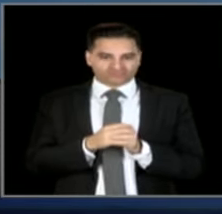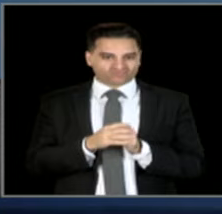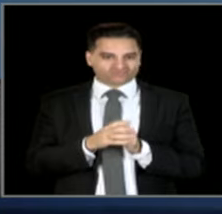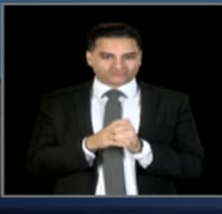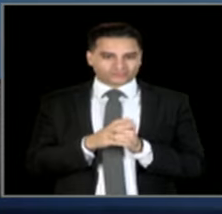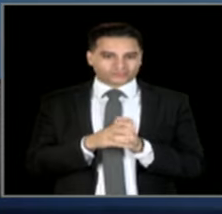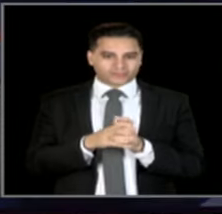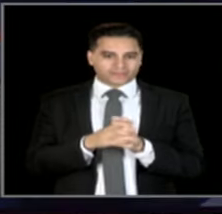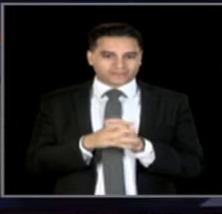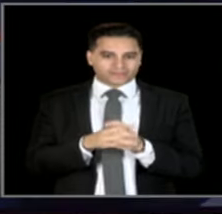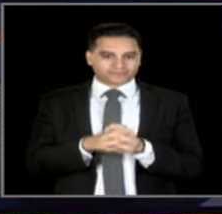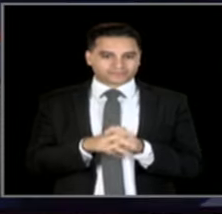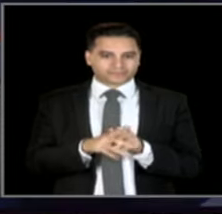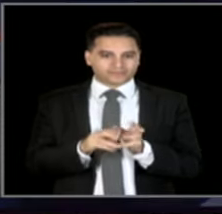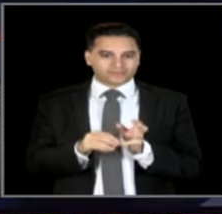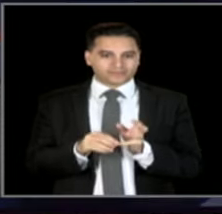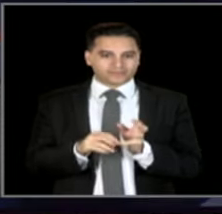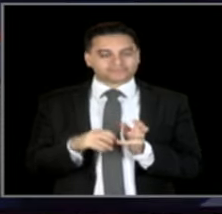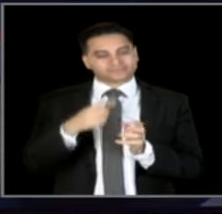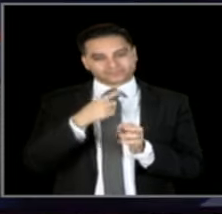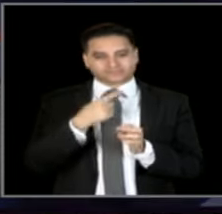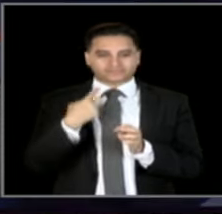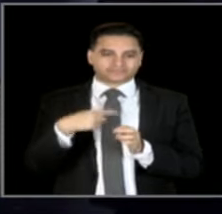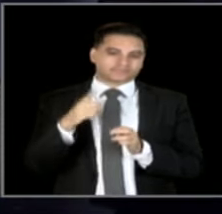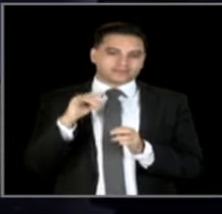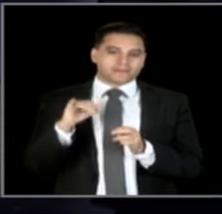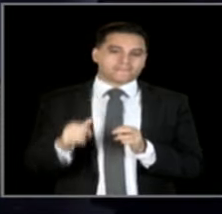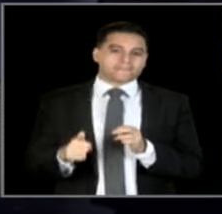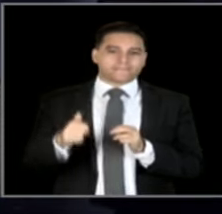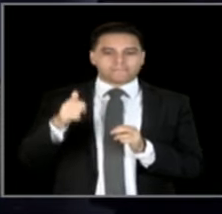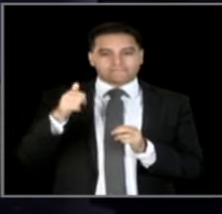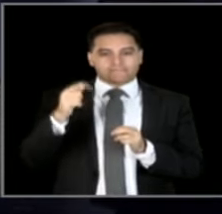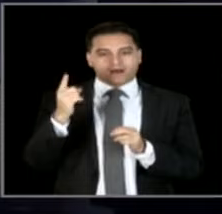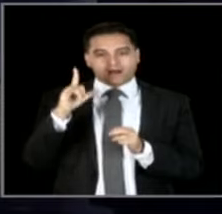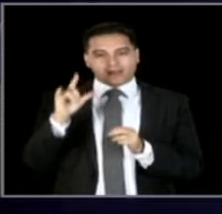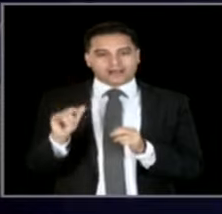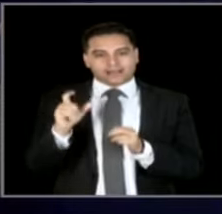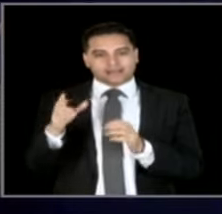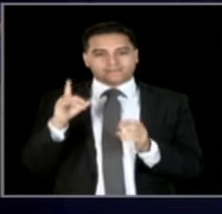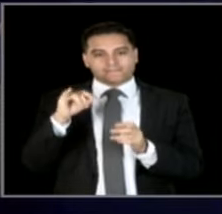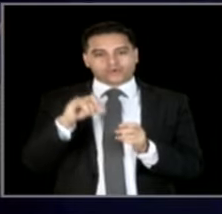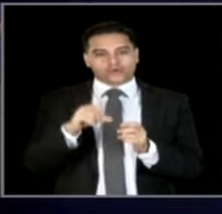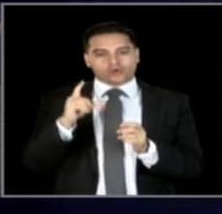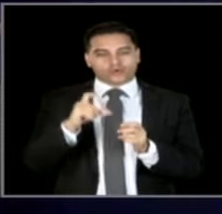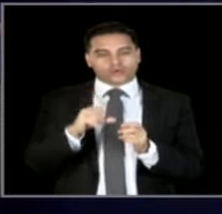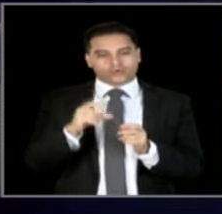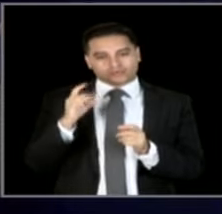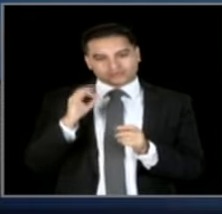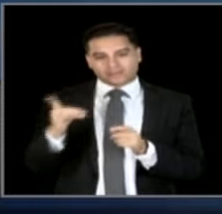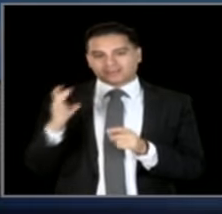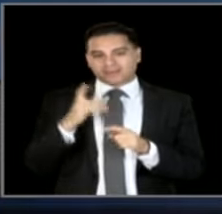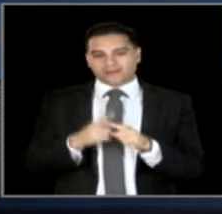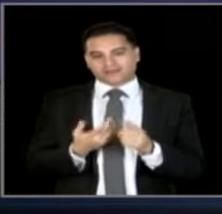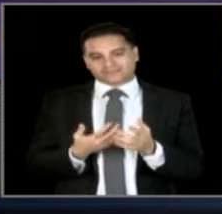دليدا. مارلين مونرو. طبعا يا يارا. مارلين مونرو طبعا. صوفيا لورين طبعا. إجابة